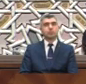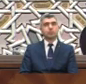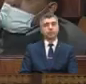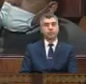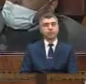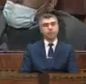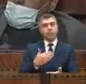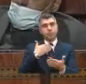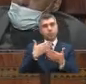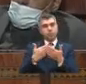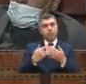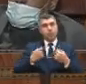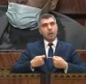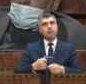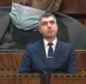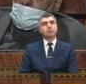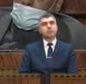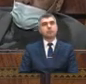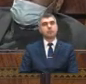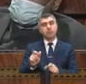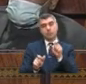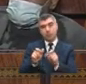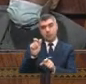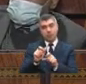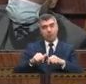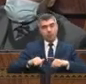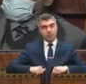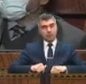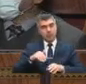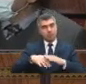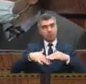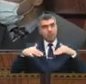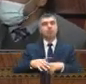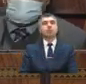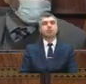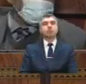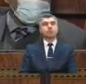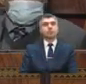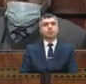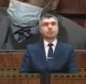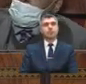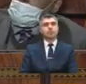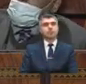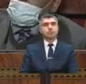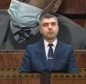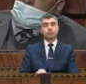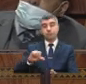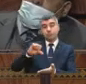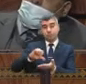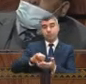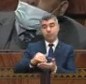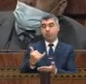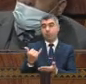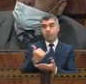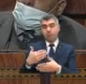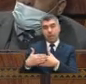شكرا السيد الرئيس، السيد الوزير، السادة النواب والنائبات المحترمين. من موقع أهمية تقريب